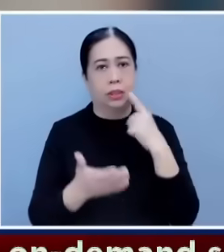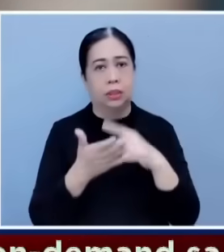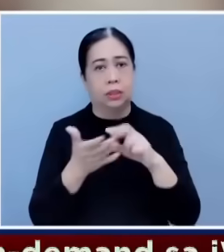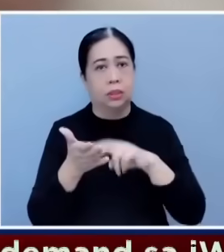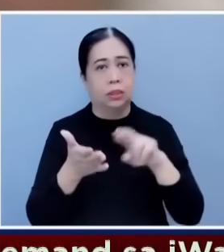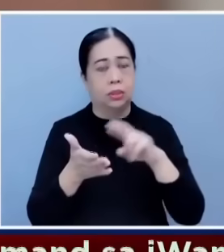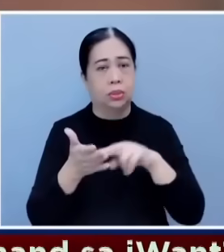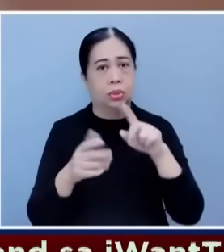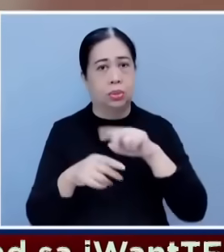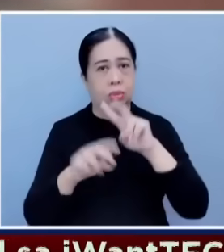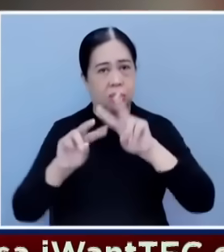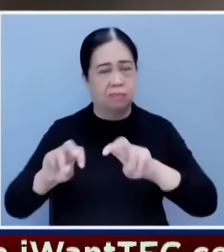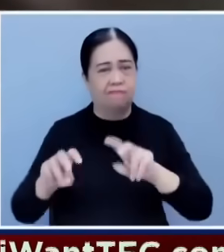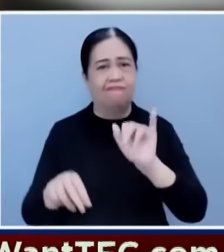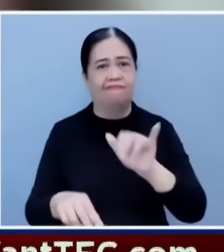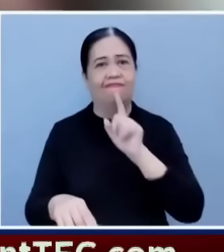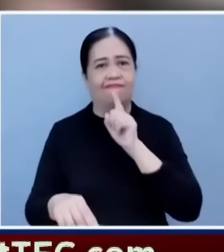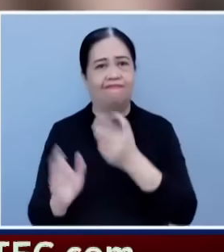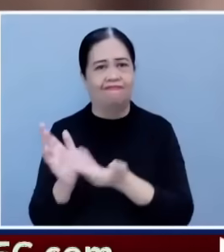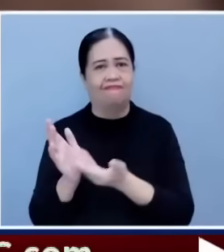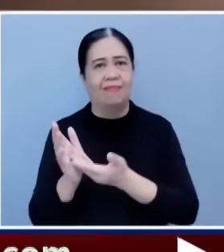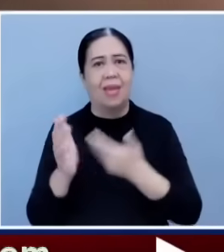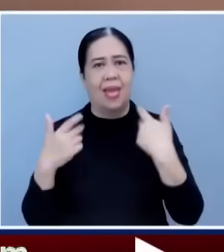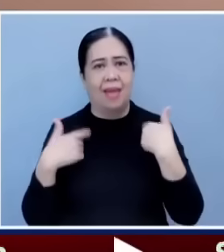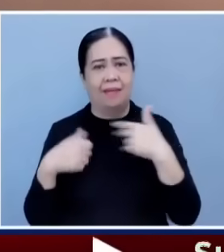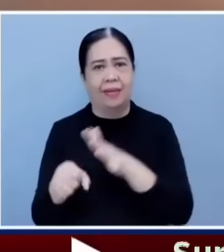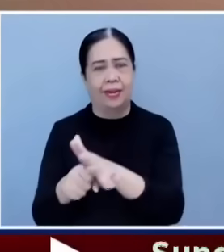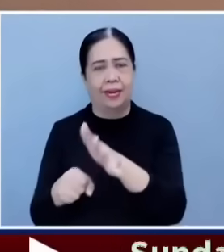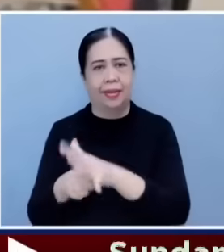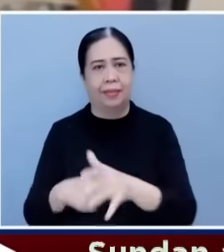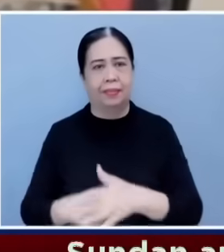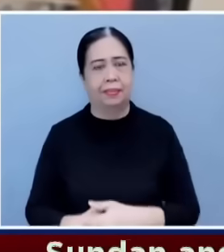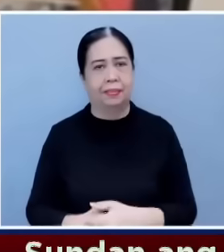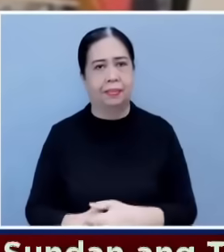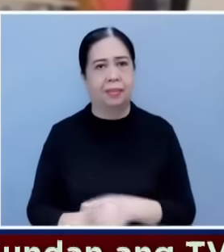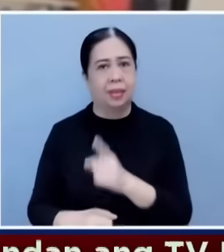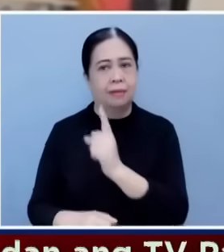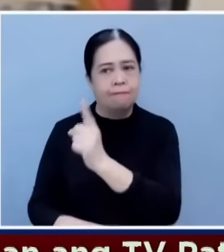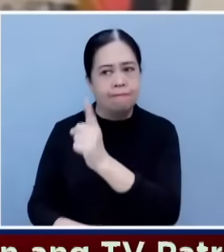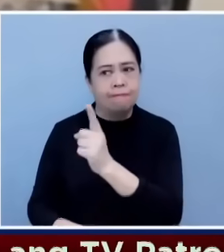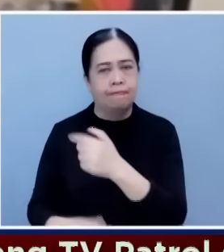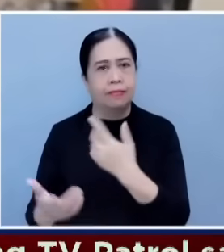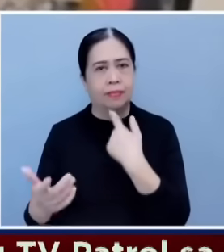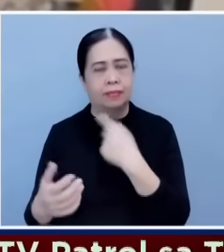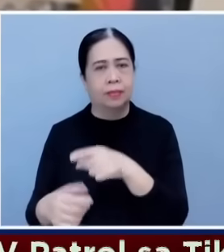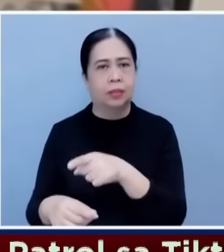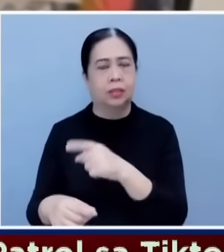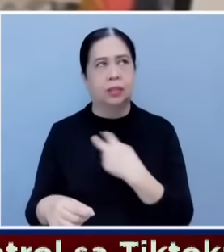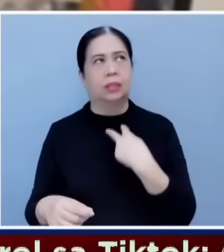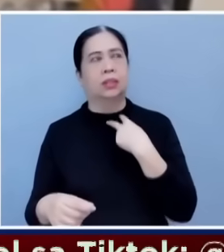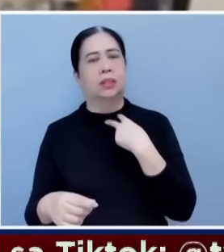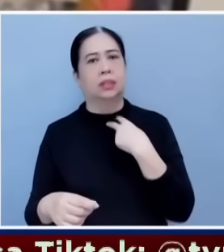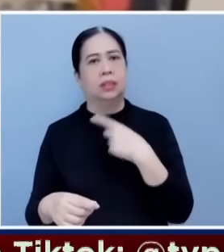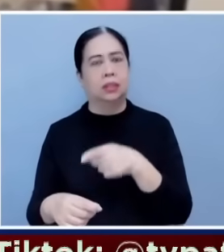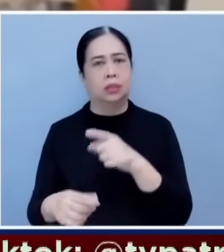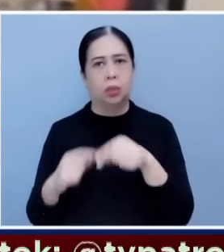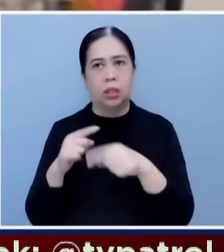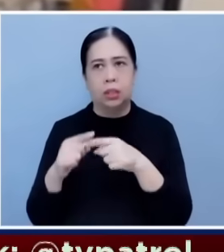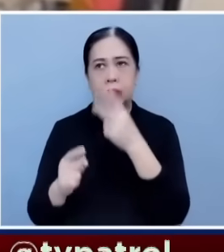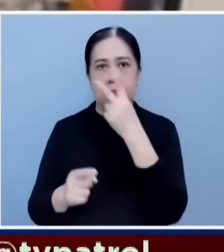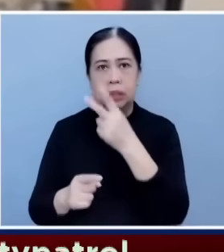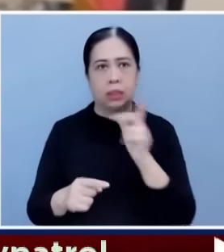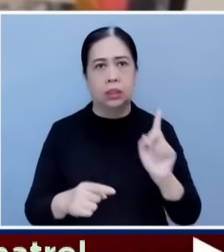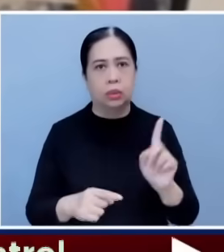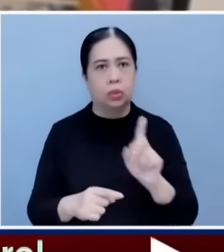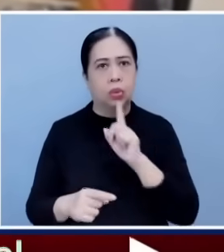medical legal na naabuso ang mga biktima. May pananakot po eh. Kaya nga unong na makita namin sila, nakita ko,